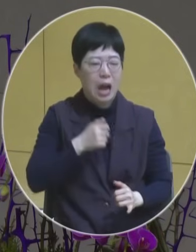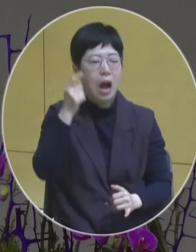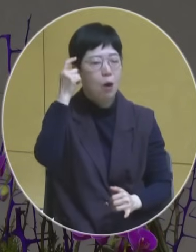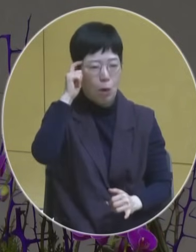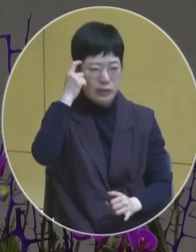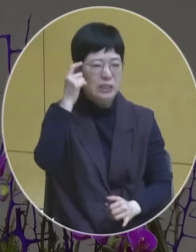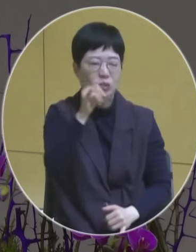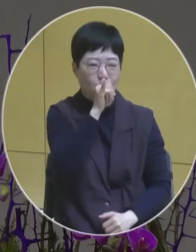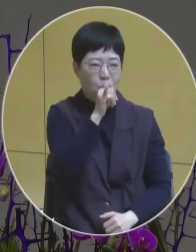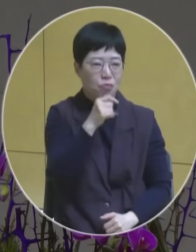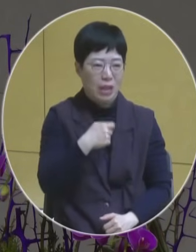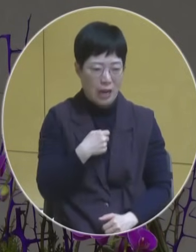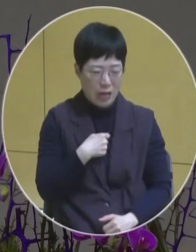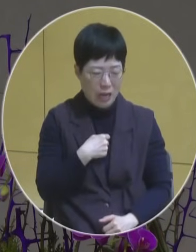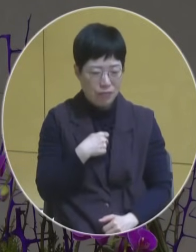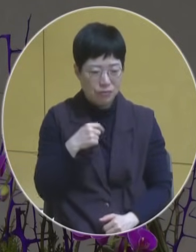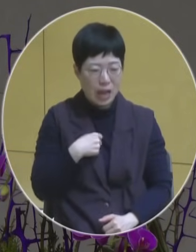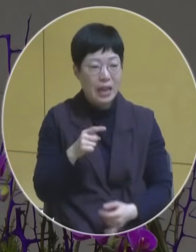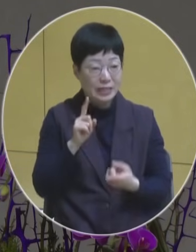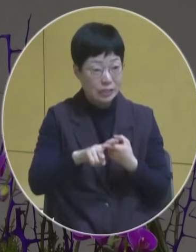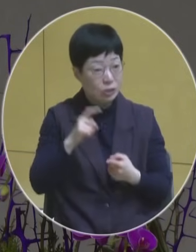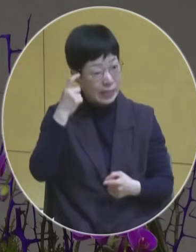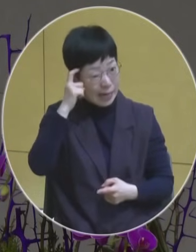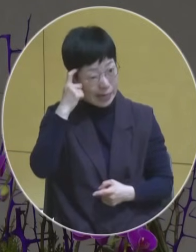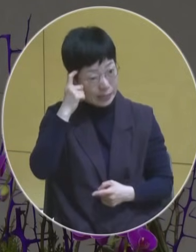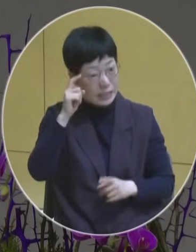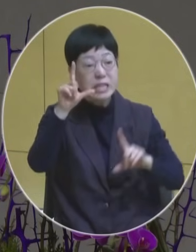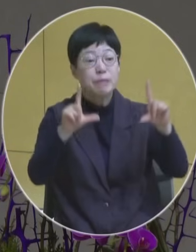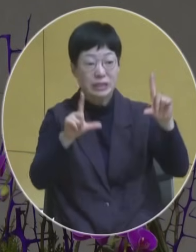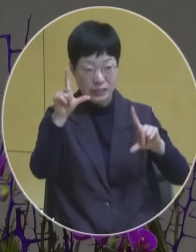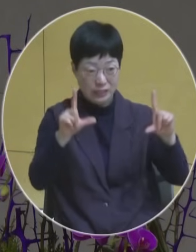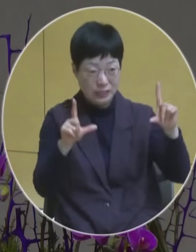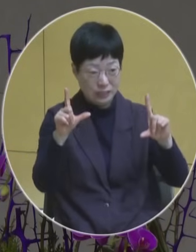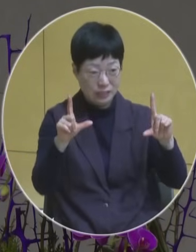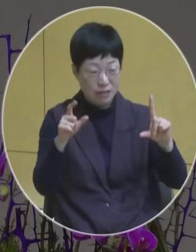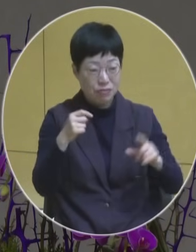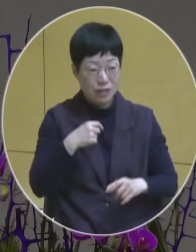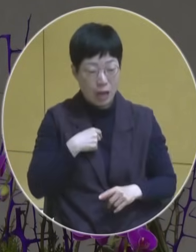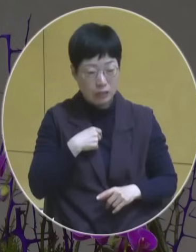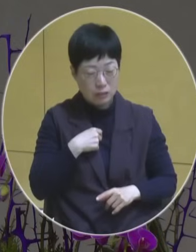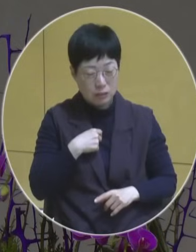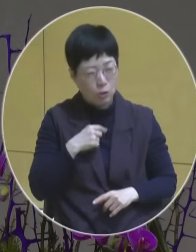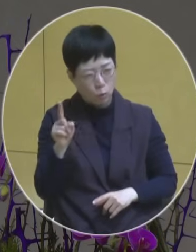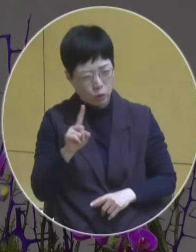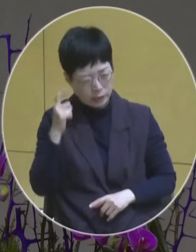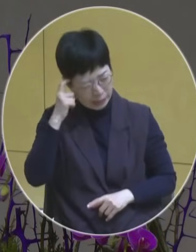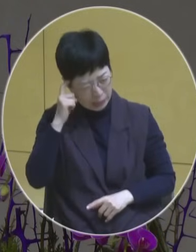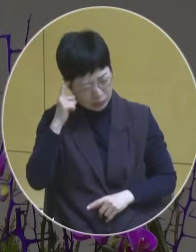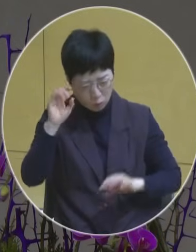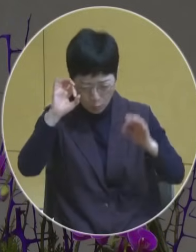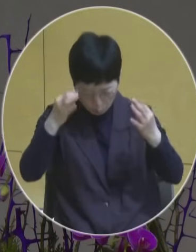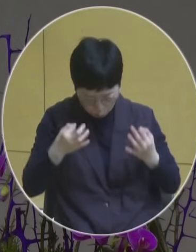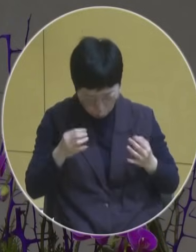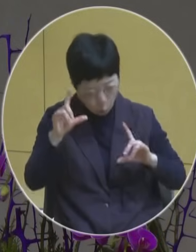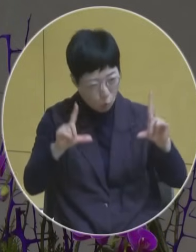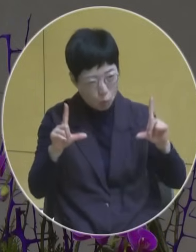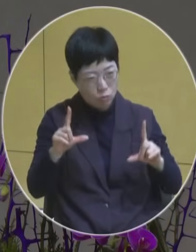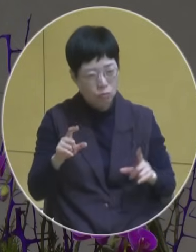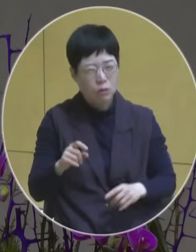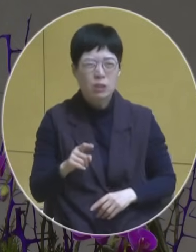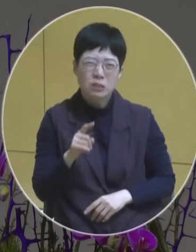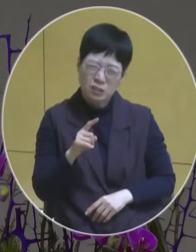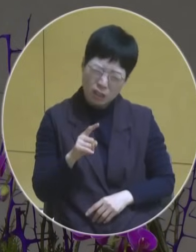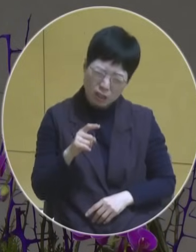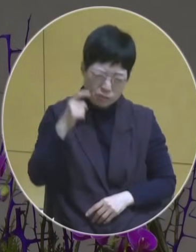것입니다. 내가 나에 대해서 생각하는 이미지입니다. 내가 나를 어떻게 생각하는가. 그래서 이거